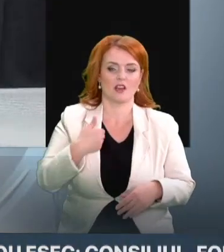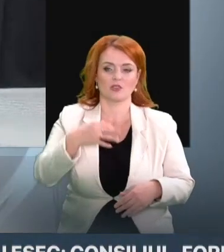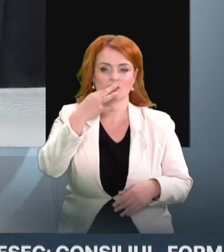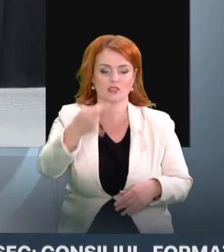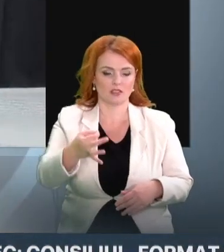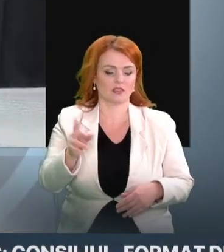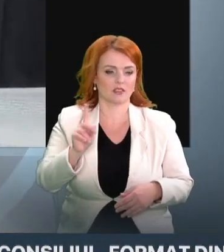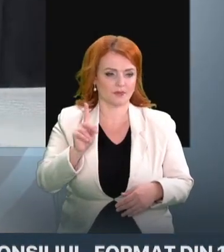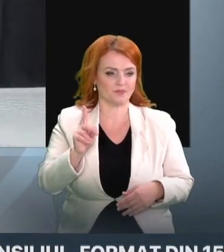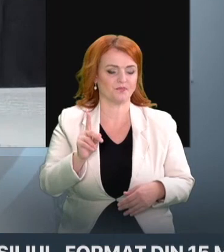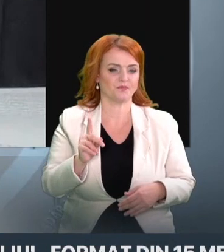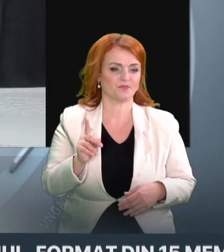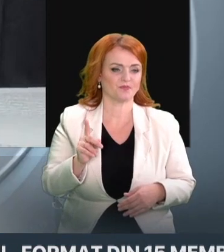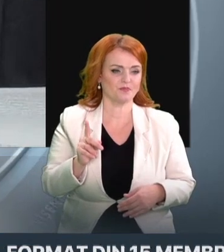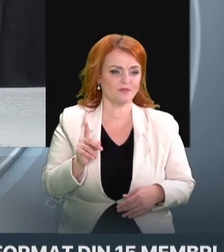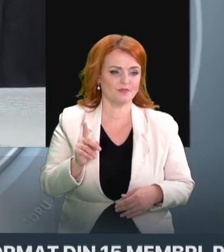la urmă, adică